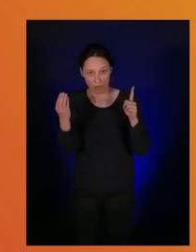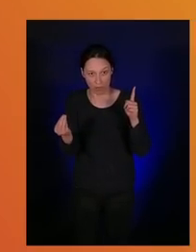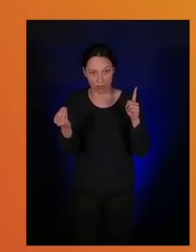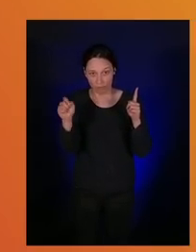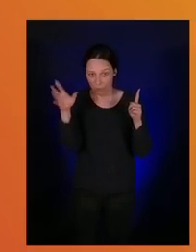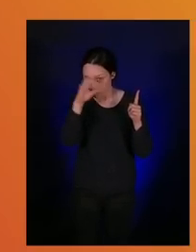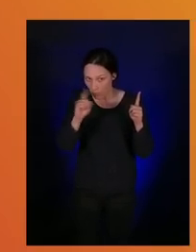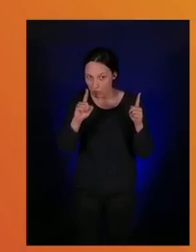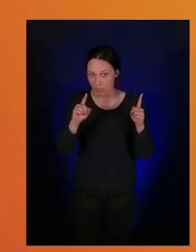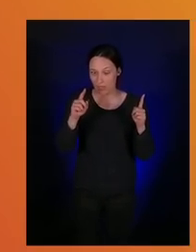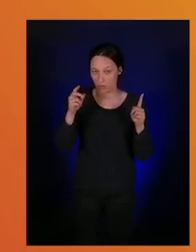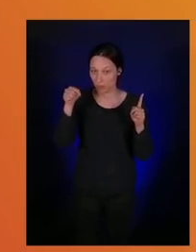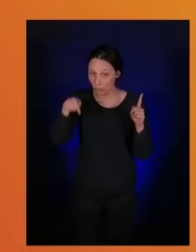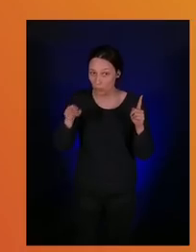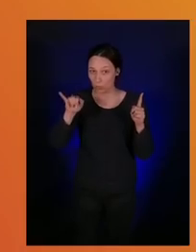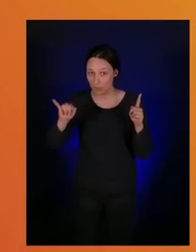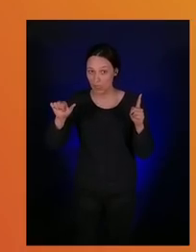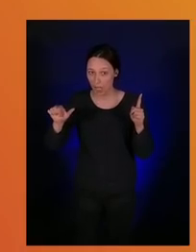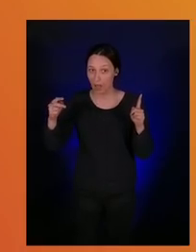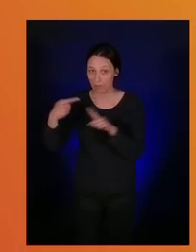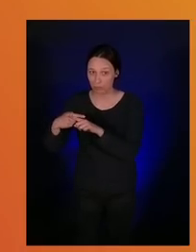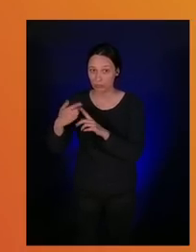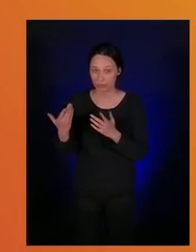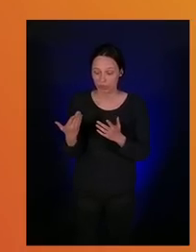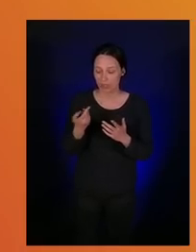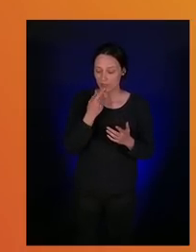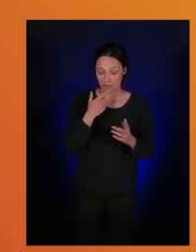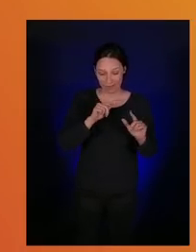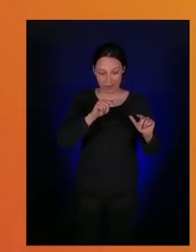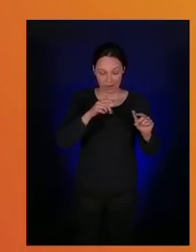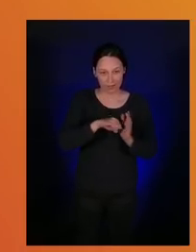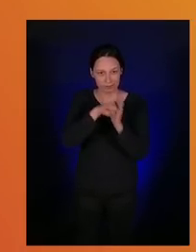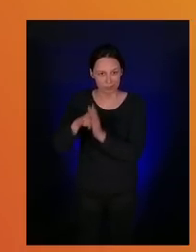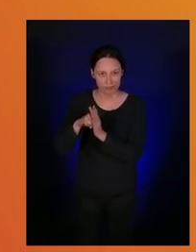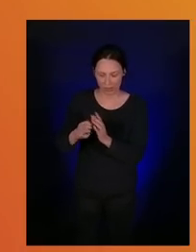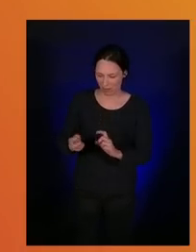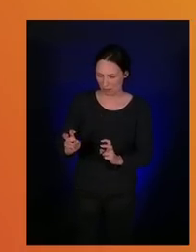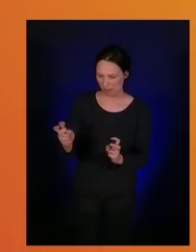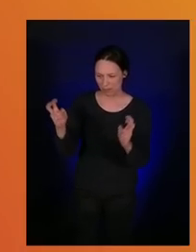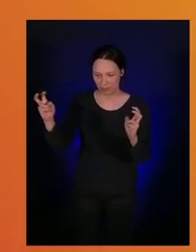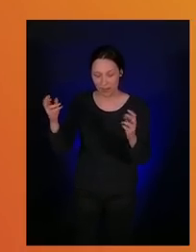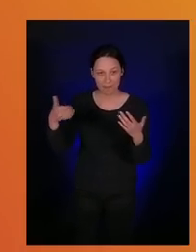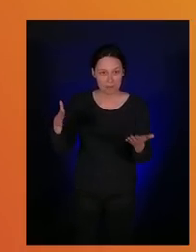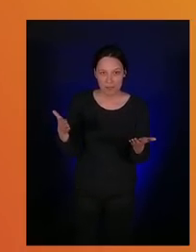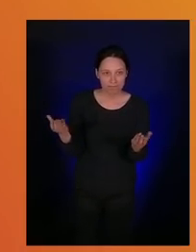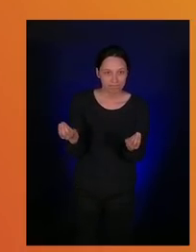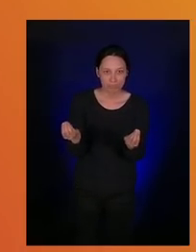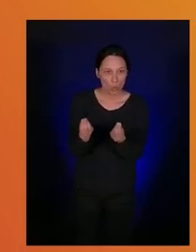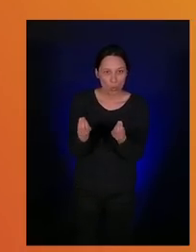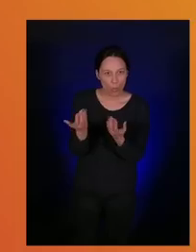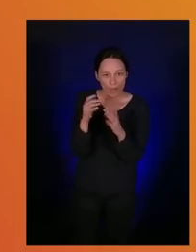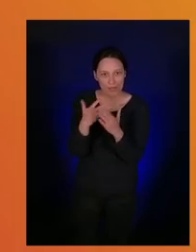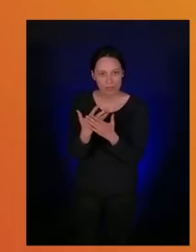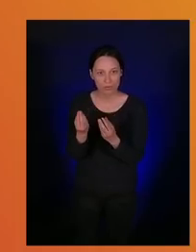très ciblée de plus en plus par les discriminations par l'extrême droite. Également, sur le rapport d'activité, page 5 en haut,